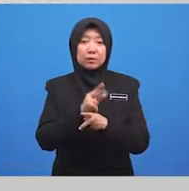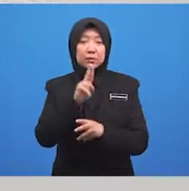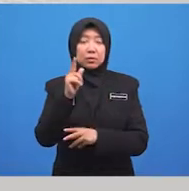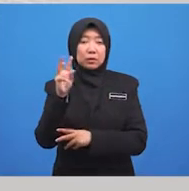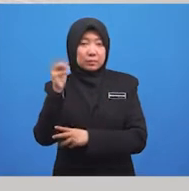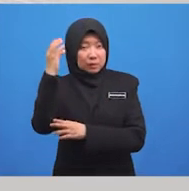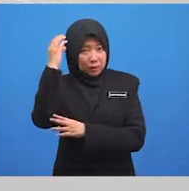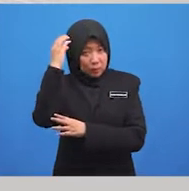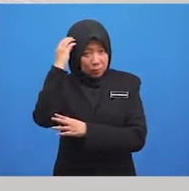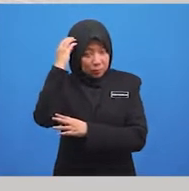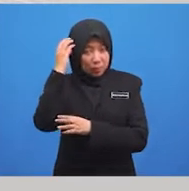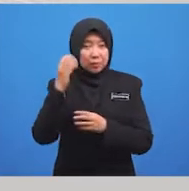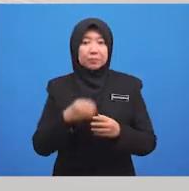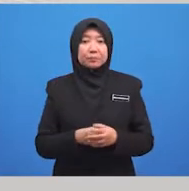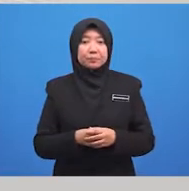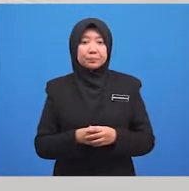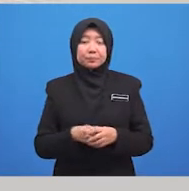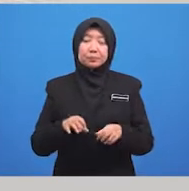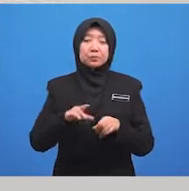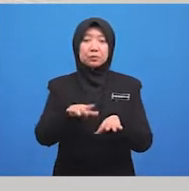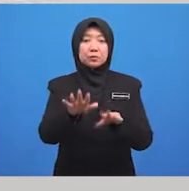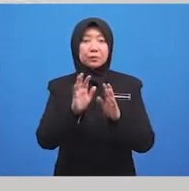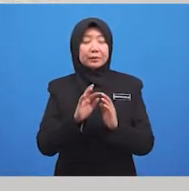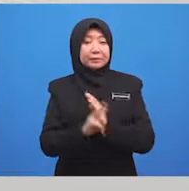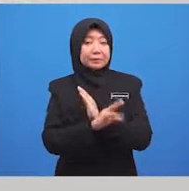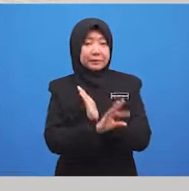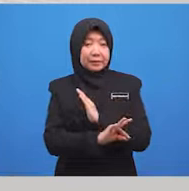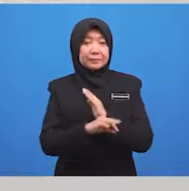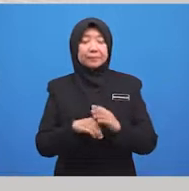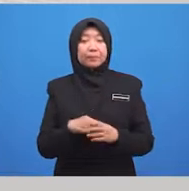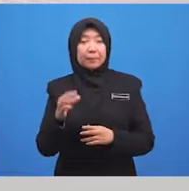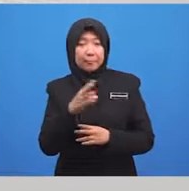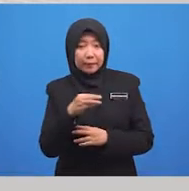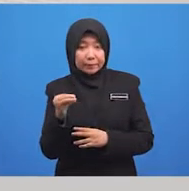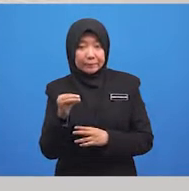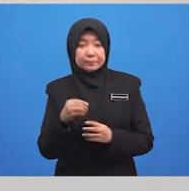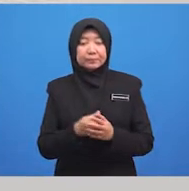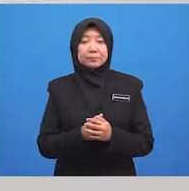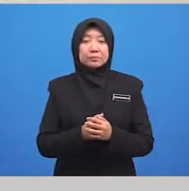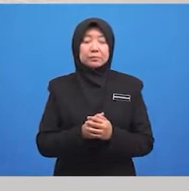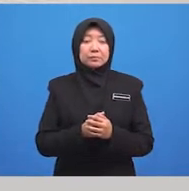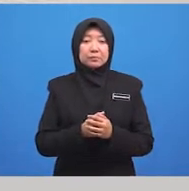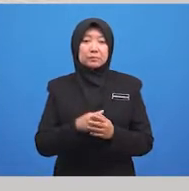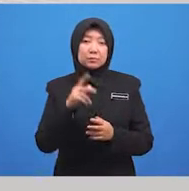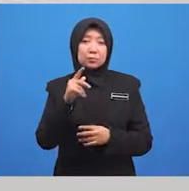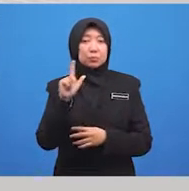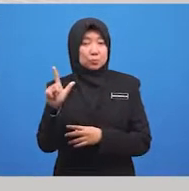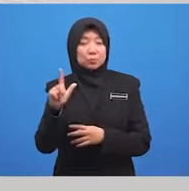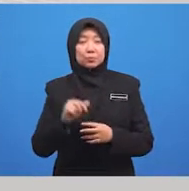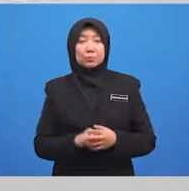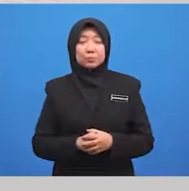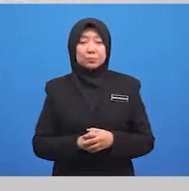UKM Selangor, Hutan Simpan Sungai Menyala Negeri Sembilan dan Hutan Simpan Bukit Nanas Kuala